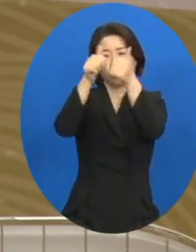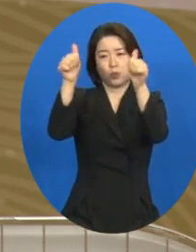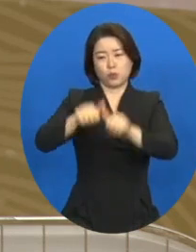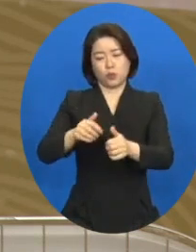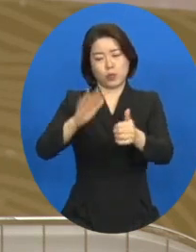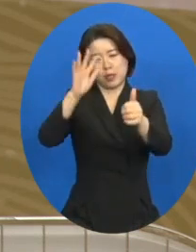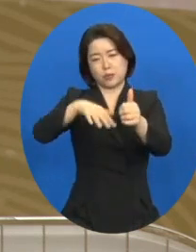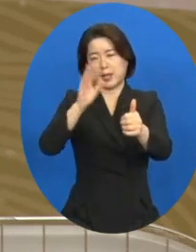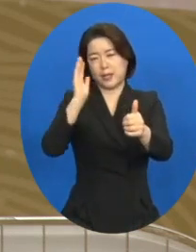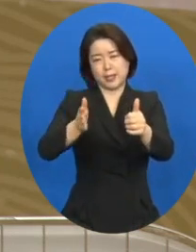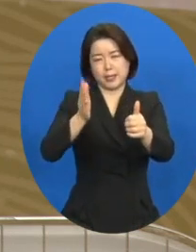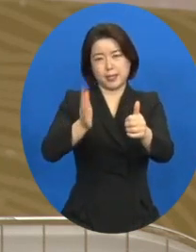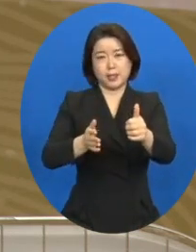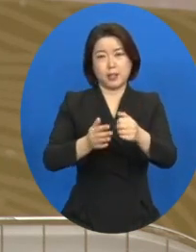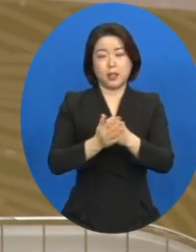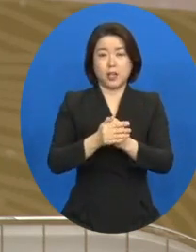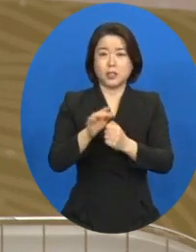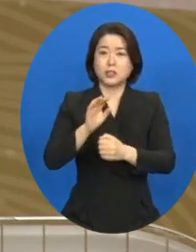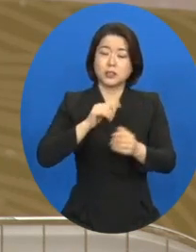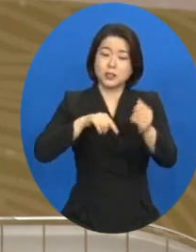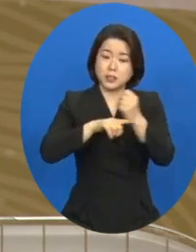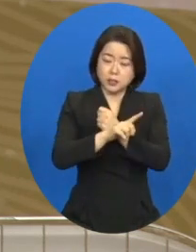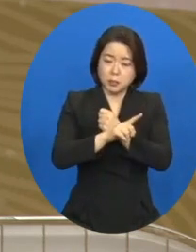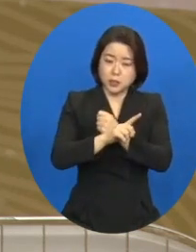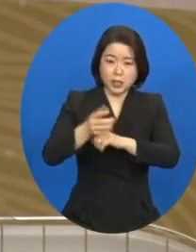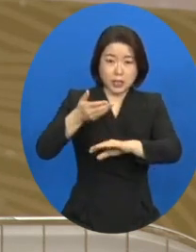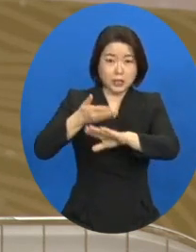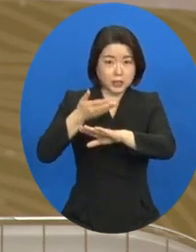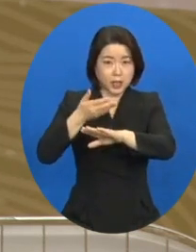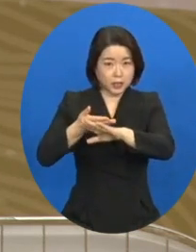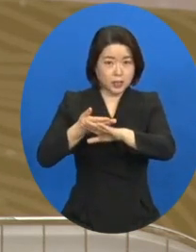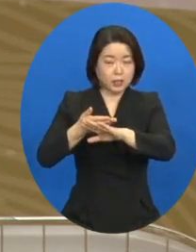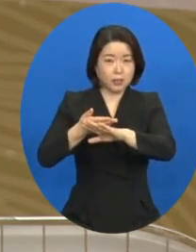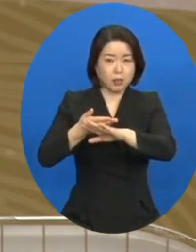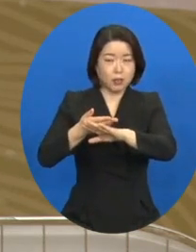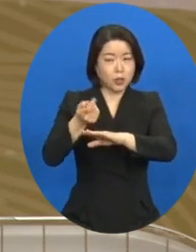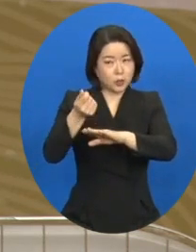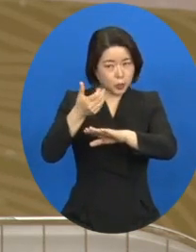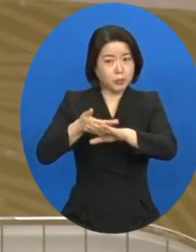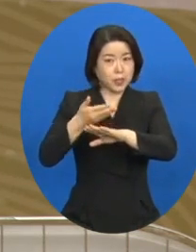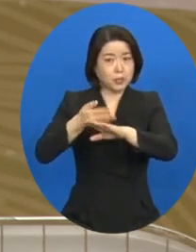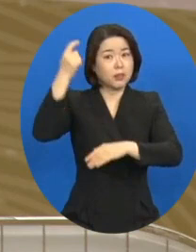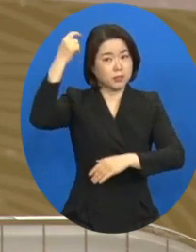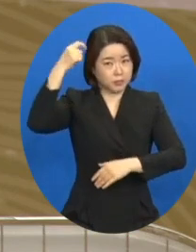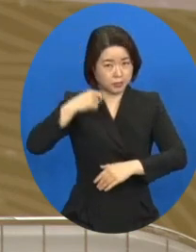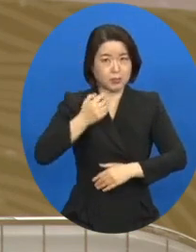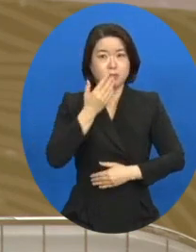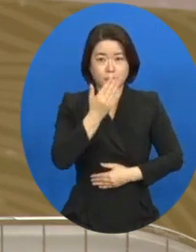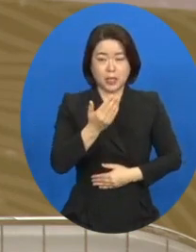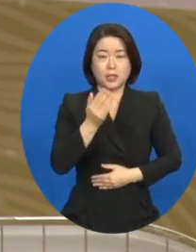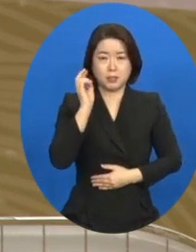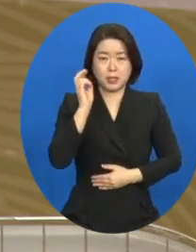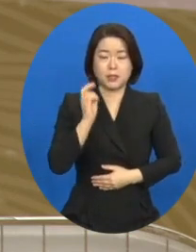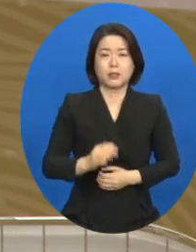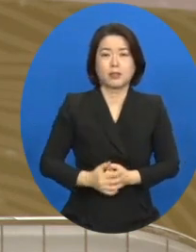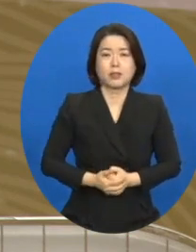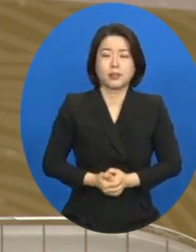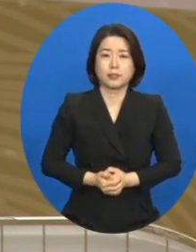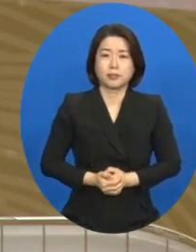숭배하면 안 된다 하는 의미와 다르다는 것을 여러분도 아마 느끼시게 될 겁니다.